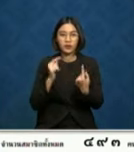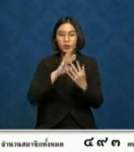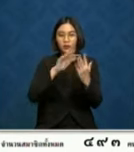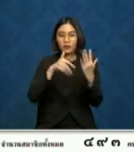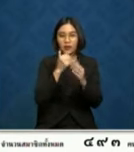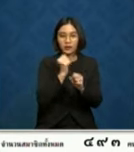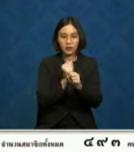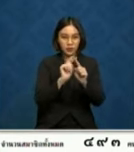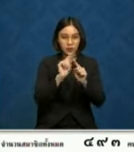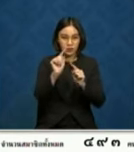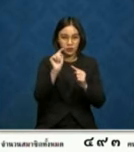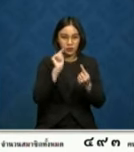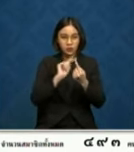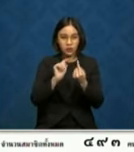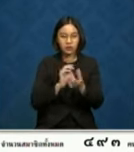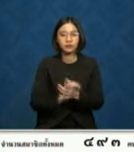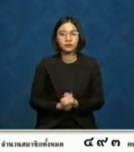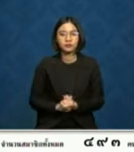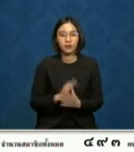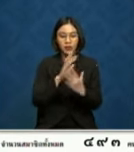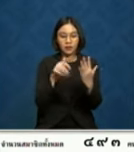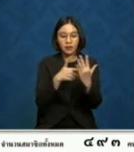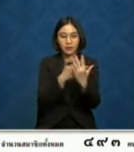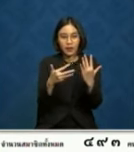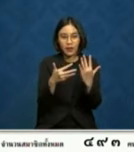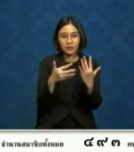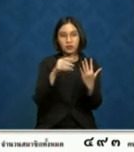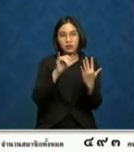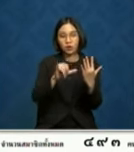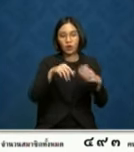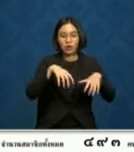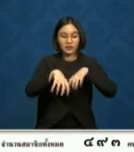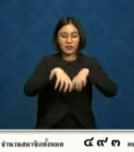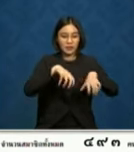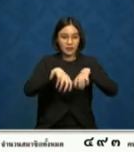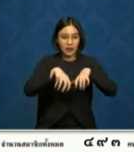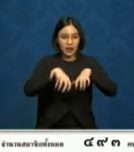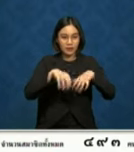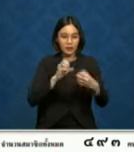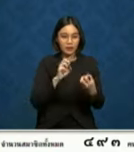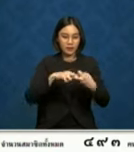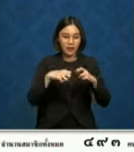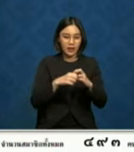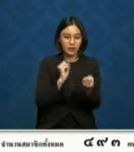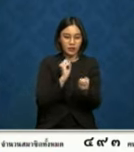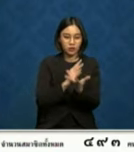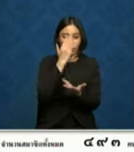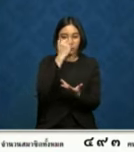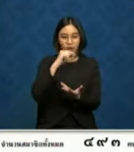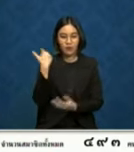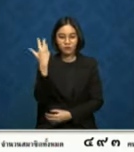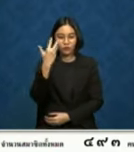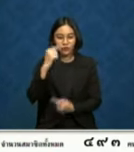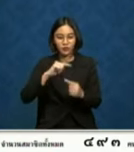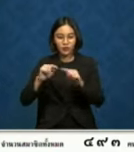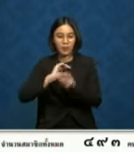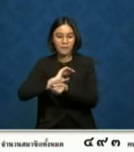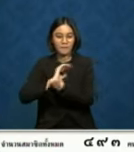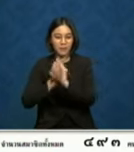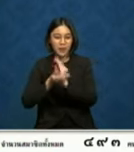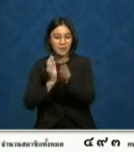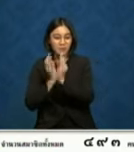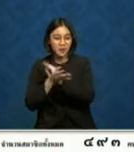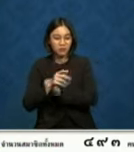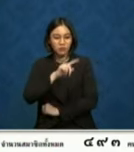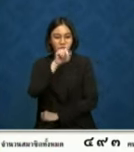แผนงานแรกนั่นก็คือในส่วนของแผนงานยุทธศาสตร์จัดการผลกระทบจากการเปลี่ยนแปลงสภาวะภูมิอากาศ